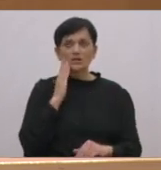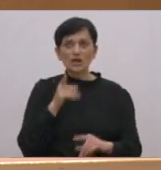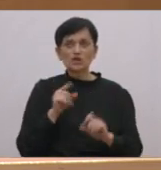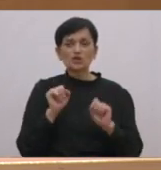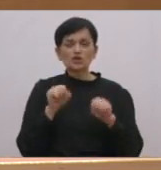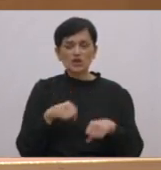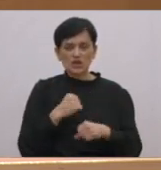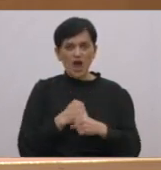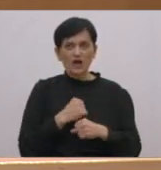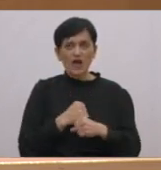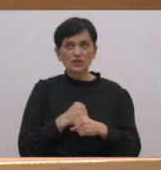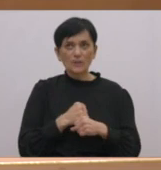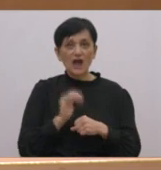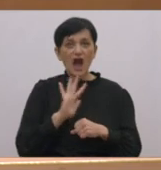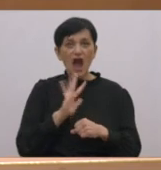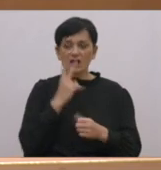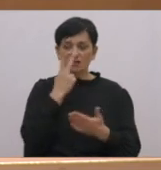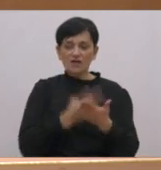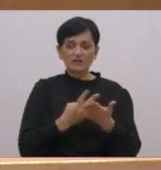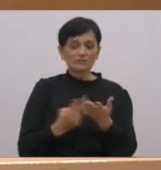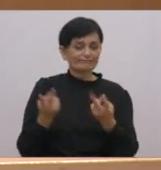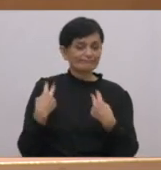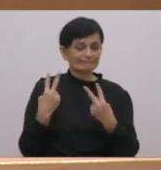შესაძლოა აკეთებდა არა დასანახად.